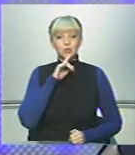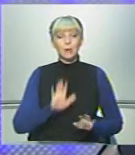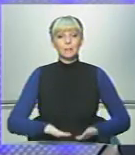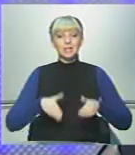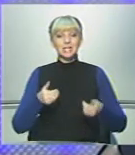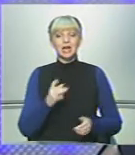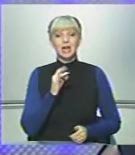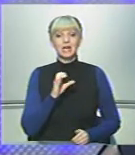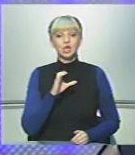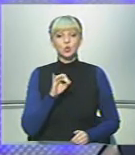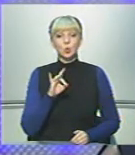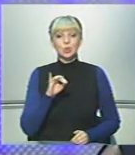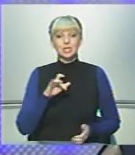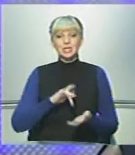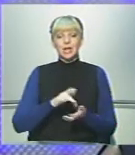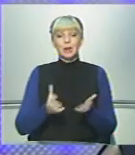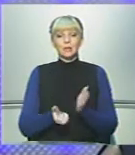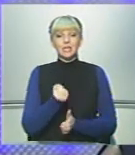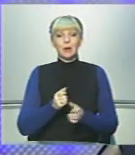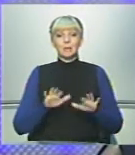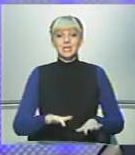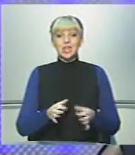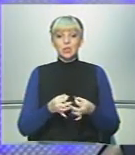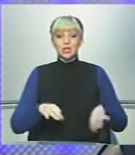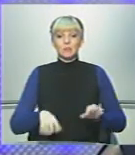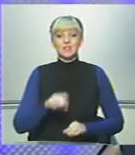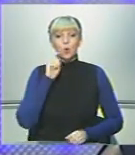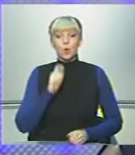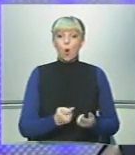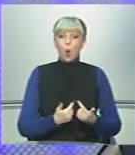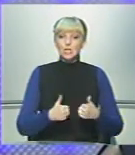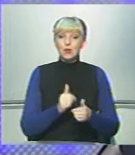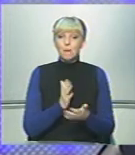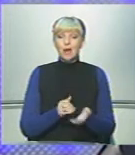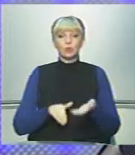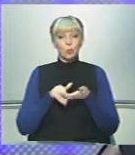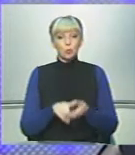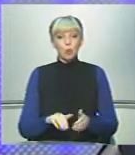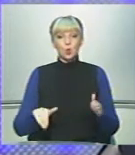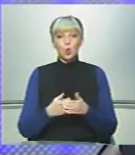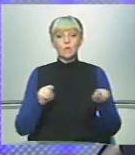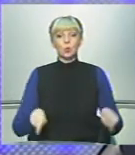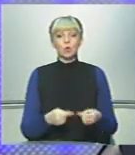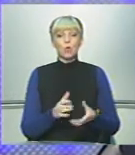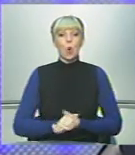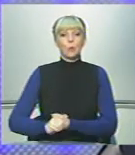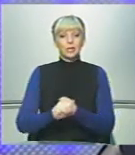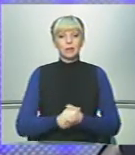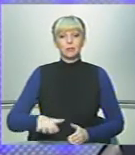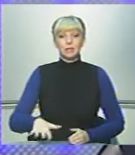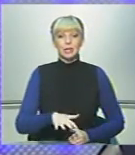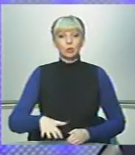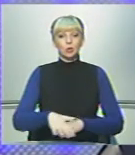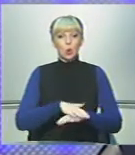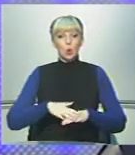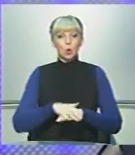представили ресурсний центр з підтримки місцевої демократії. Це всеукраїнський осередок, що має допомогти новоутвореним об'єднаним територіальним